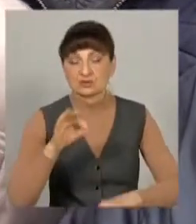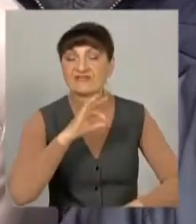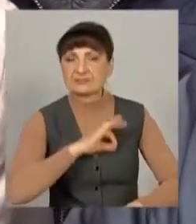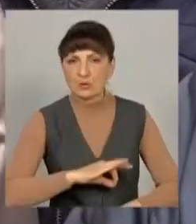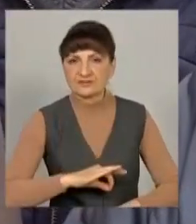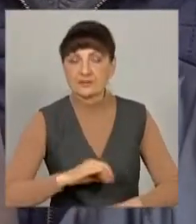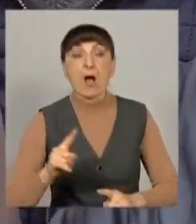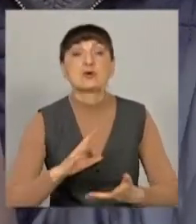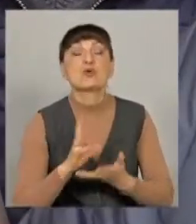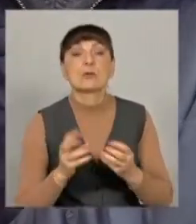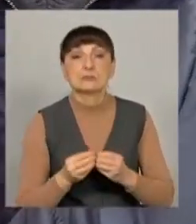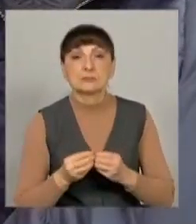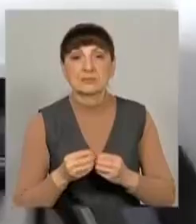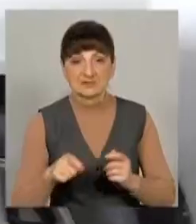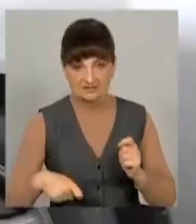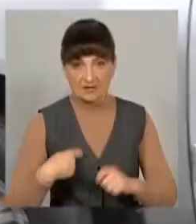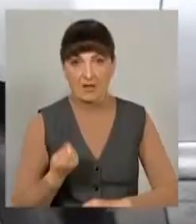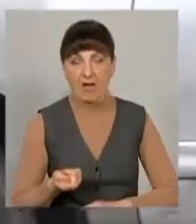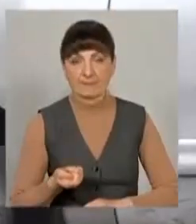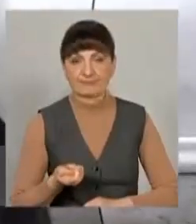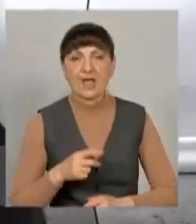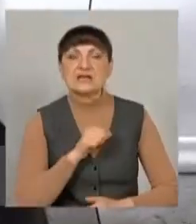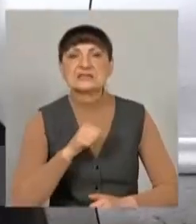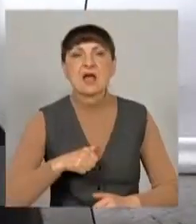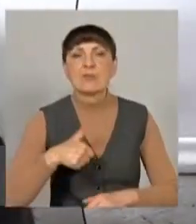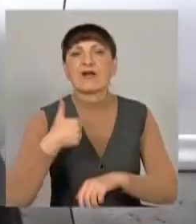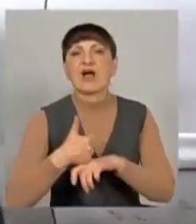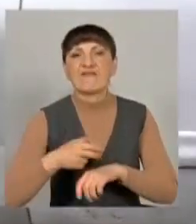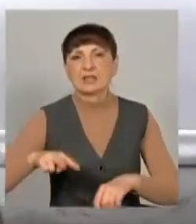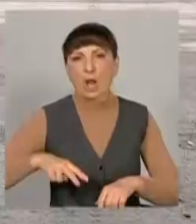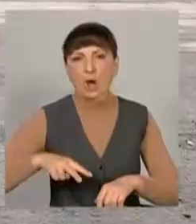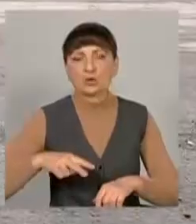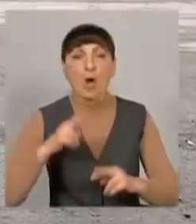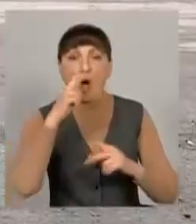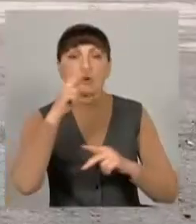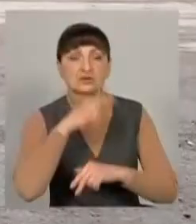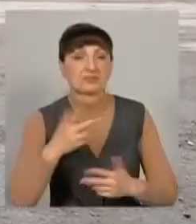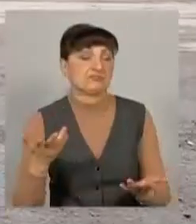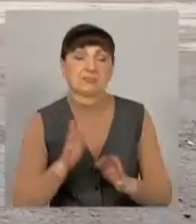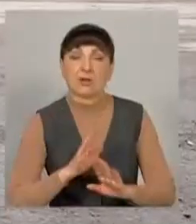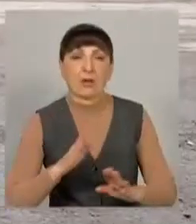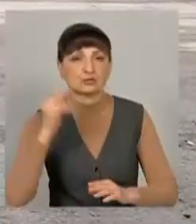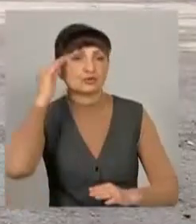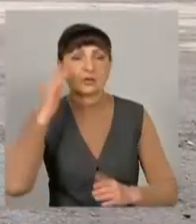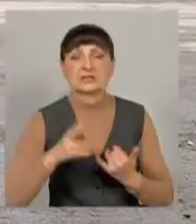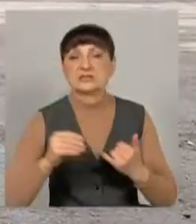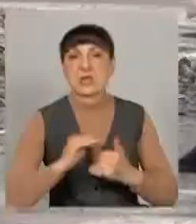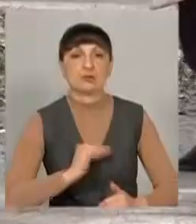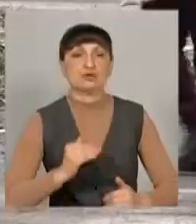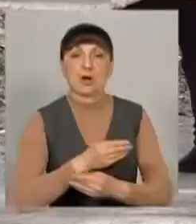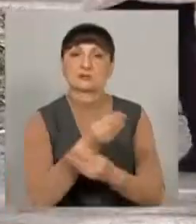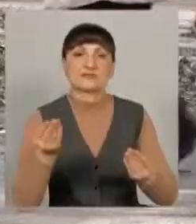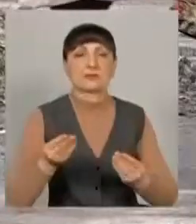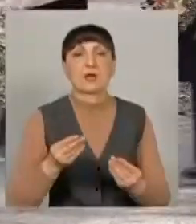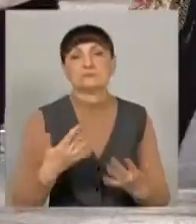воспользоваться». И что получается, это все зря? Впрочем, сам глава агрохолдинга ошибок в ситуации не видит. Считает, что земли частникам были